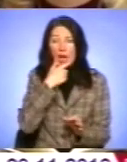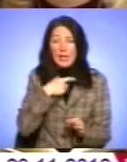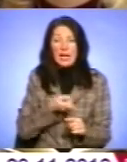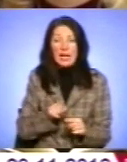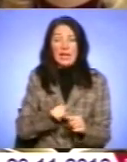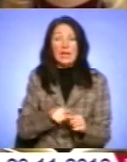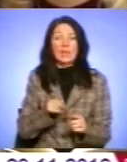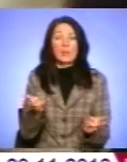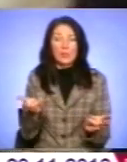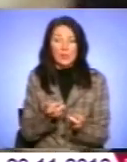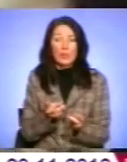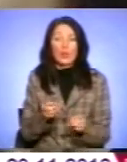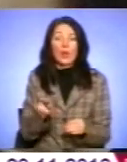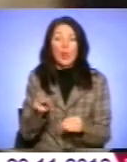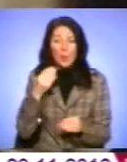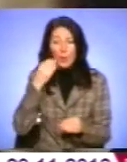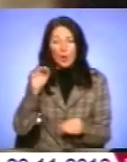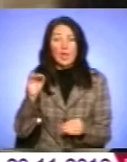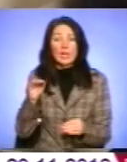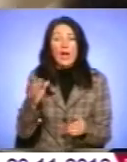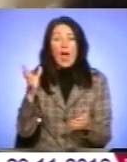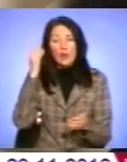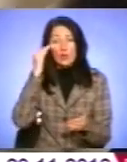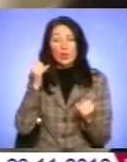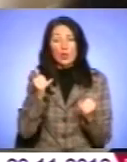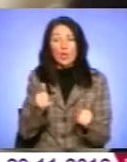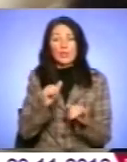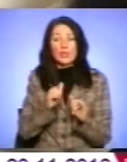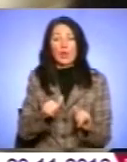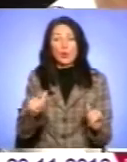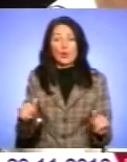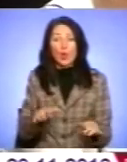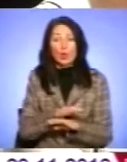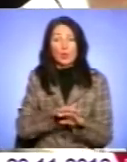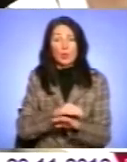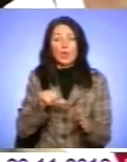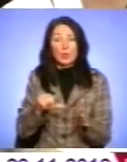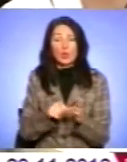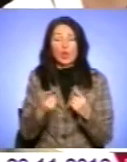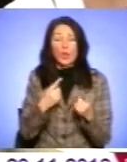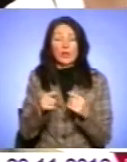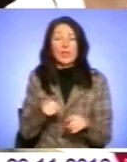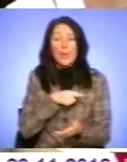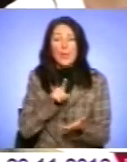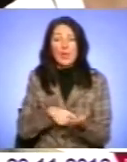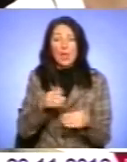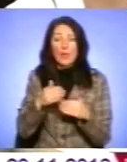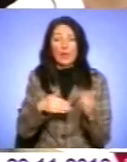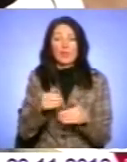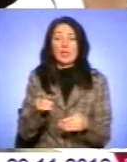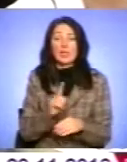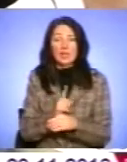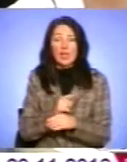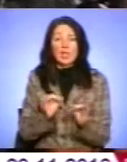проте потребує вдосконалення, враховуючи сучасний розвиток суспільства. Присутні обговорили питання професійних стандартів